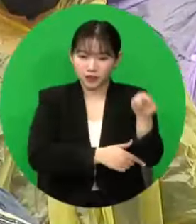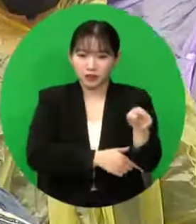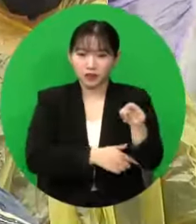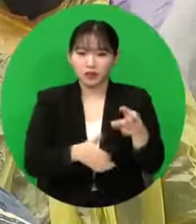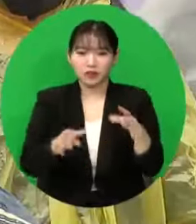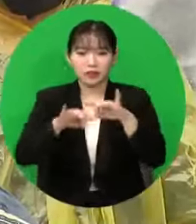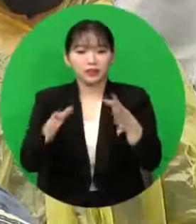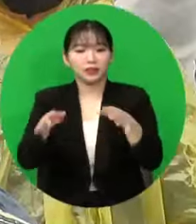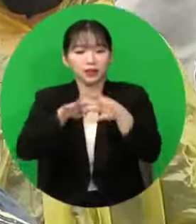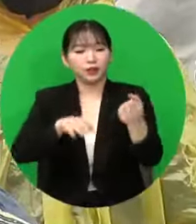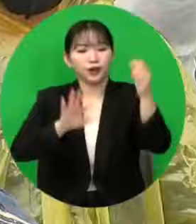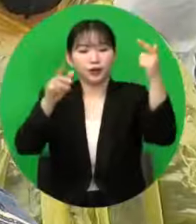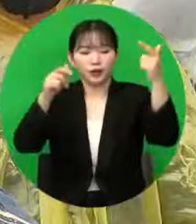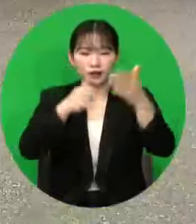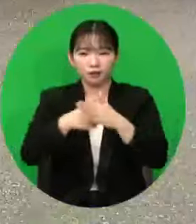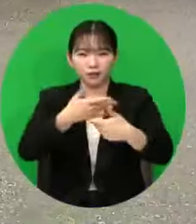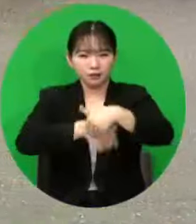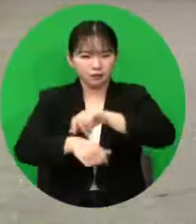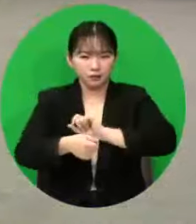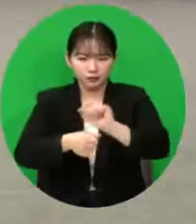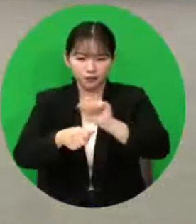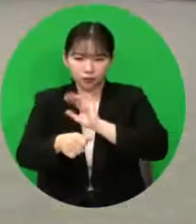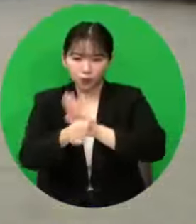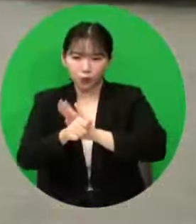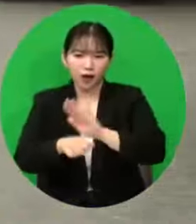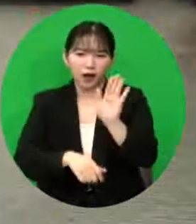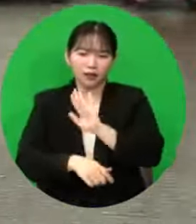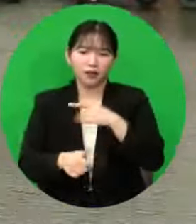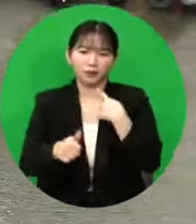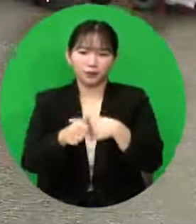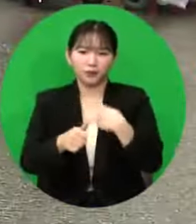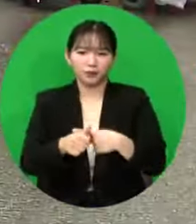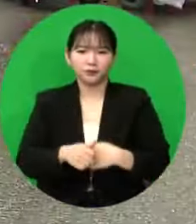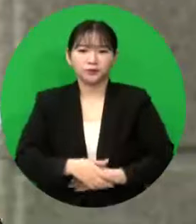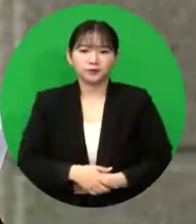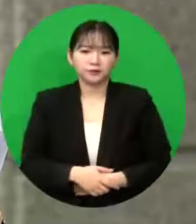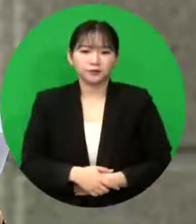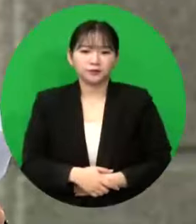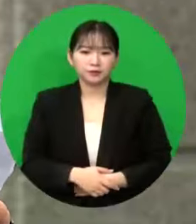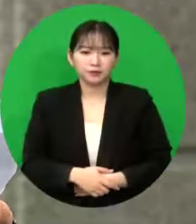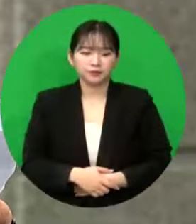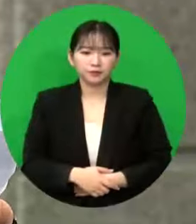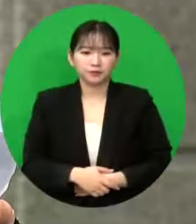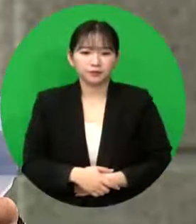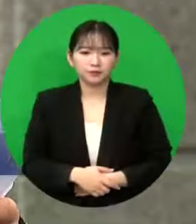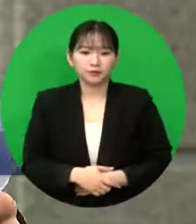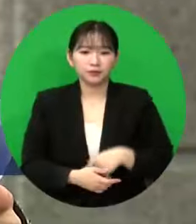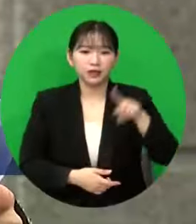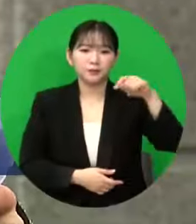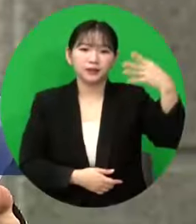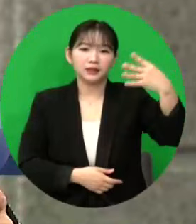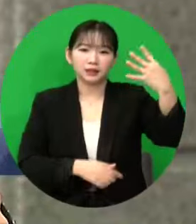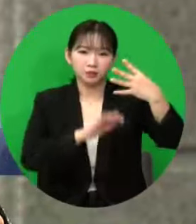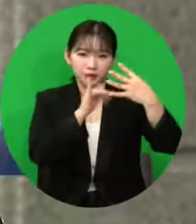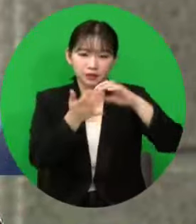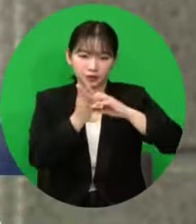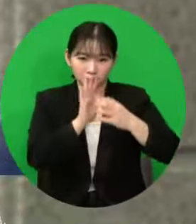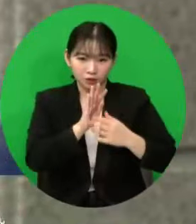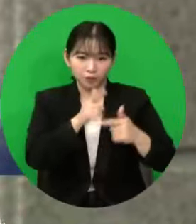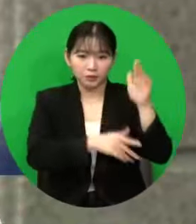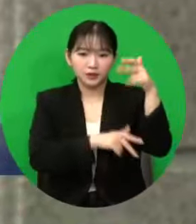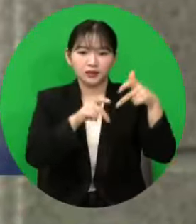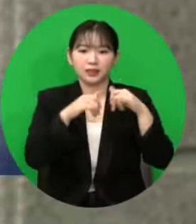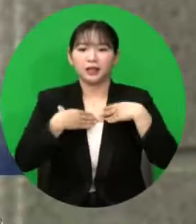변압기 소유가 아니라는 이유로 적극적인 조치를 하지 않고 있다고 비판했습니다. 1만 4천 명에 달하는 목포시